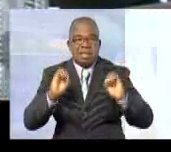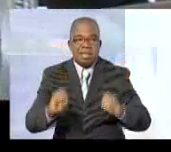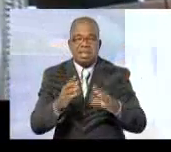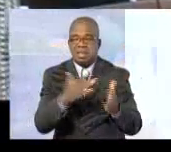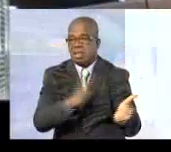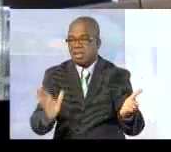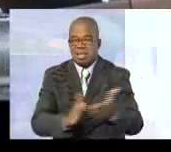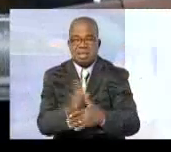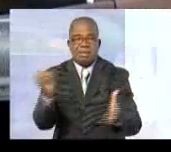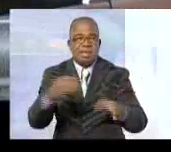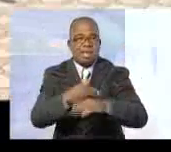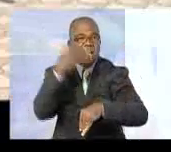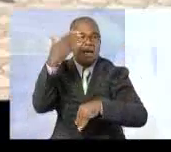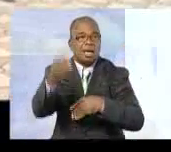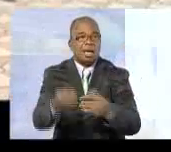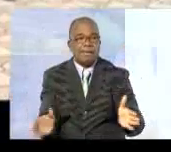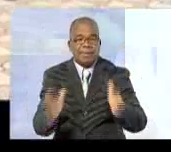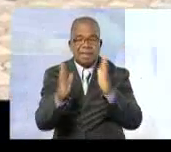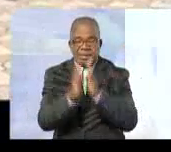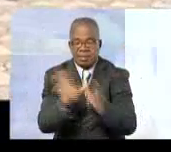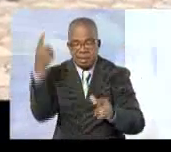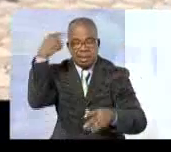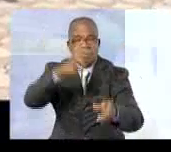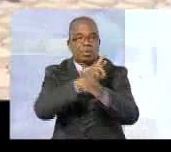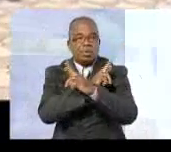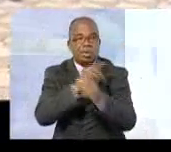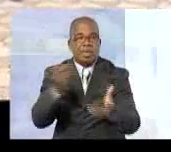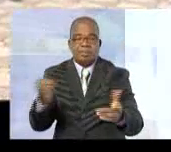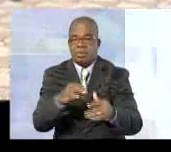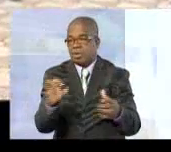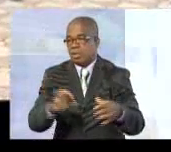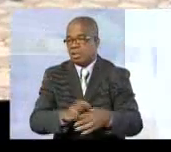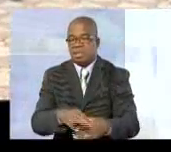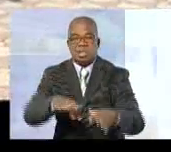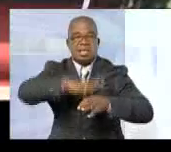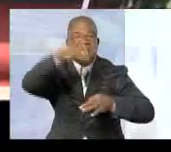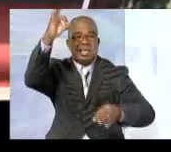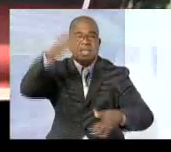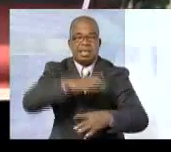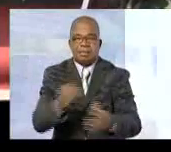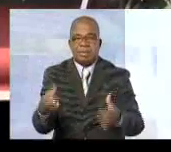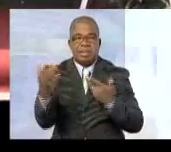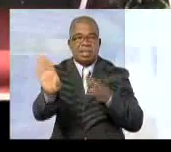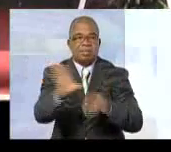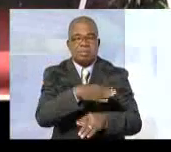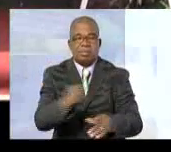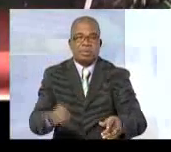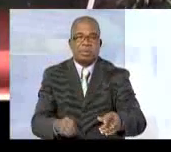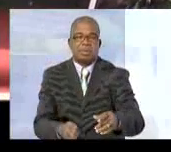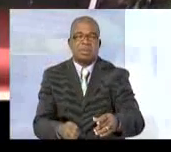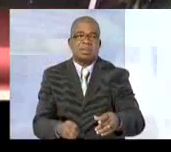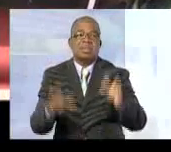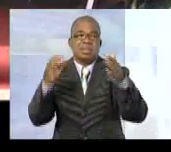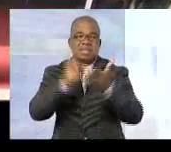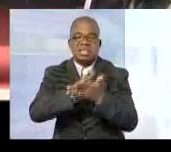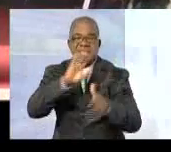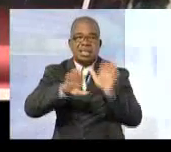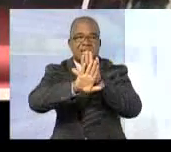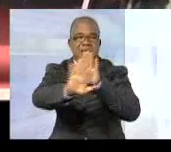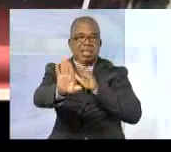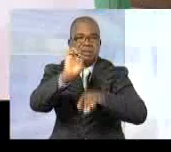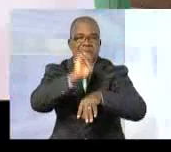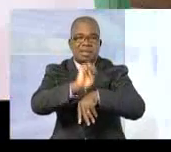messe pour le repos de l'âme du défunt, une cérémonie protocolaire était organisée sur le parvis de la cathédrale. Devant la